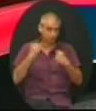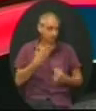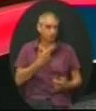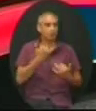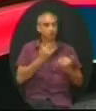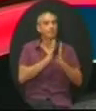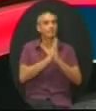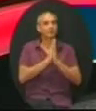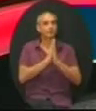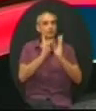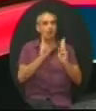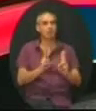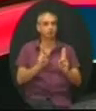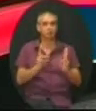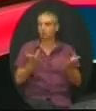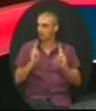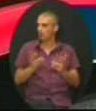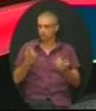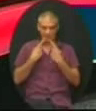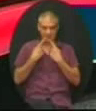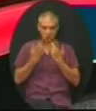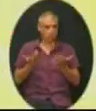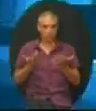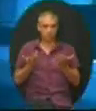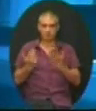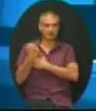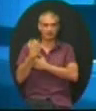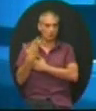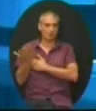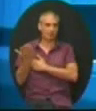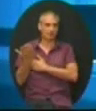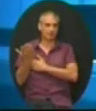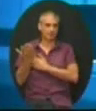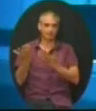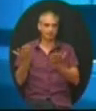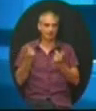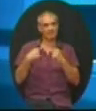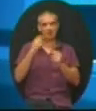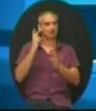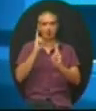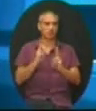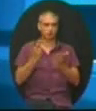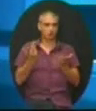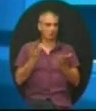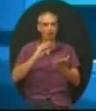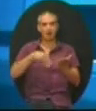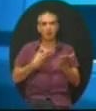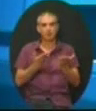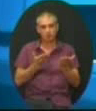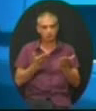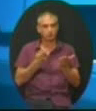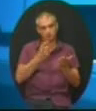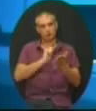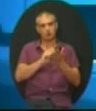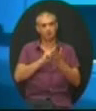הוא מבקשים לעצור, אם אני מבינה נכון. מה זה לעצור? זה דיון או לעצור? אין סמכות לוועדת חוץ וביטחון לעצור את זה. אז על מה חתמו? הנה, זה